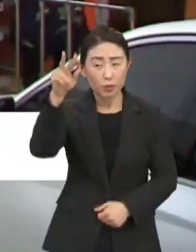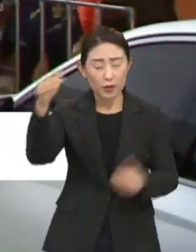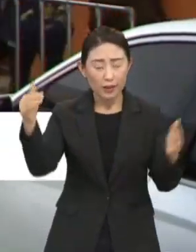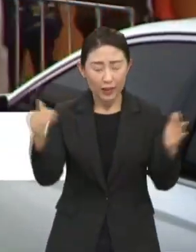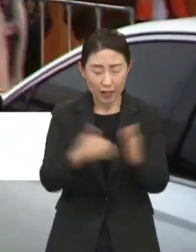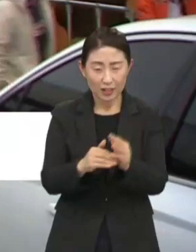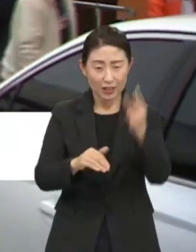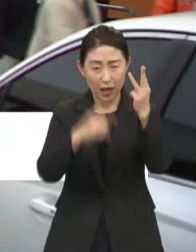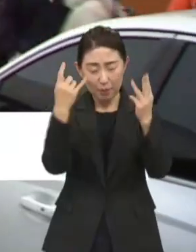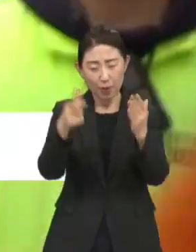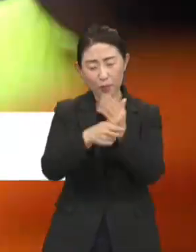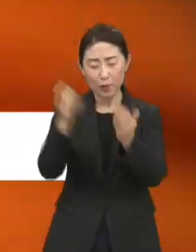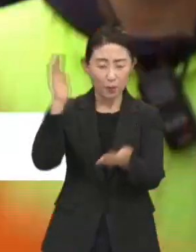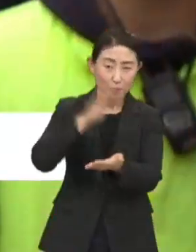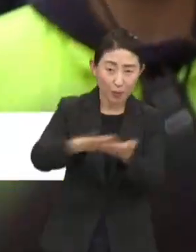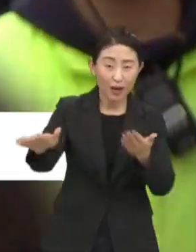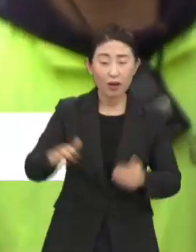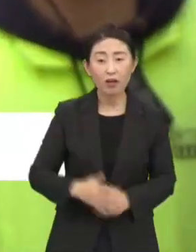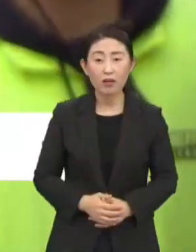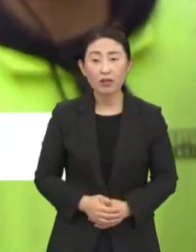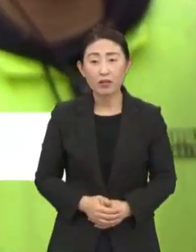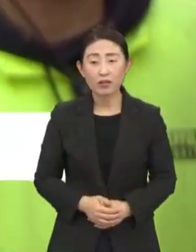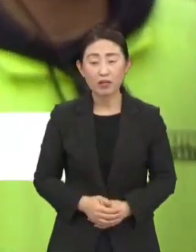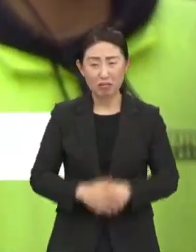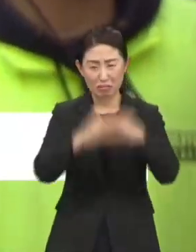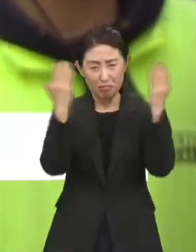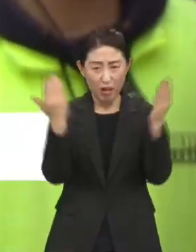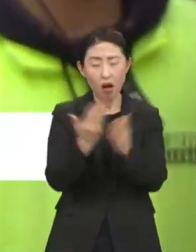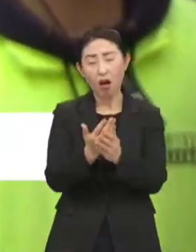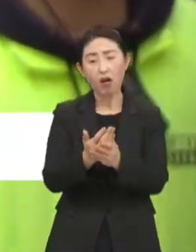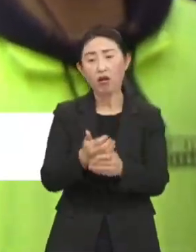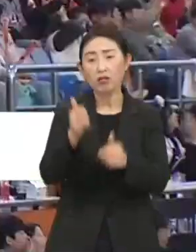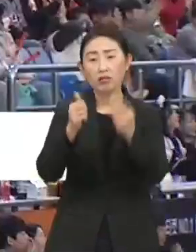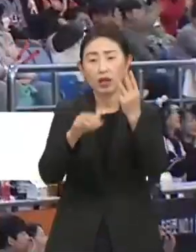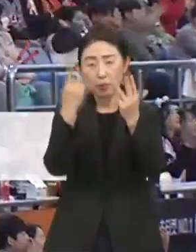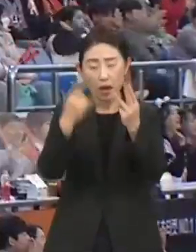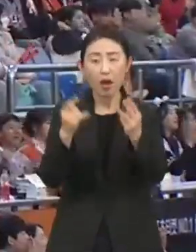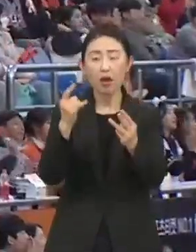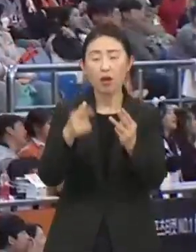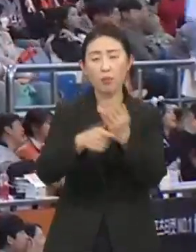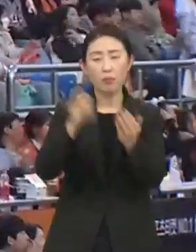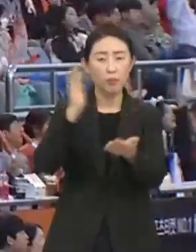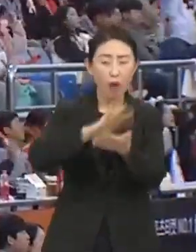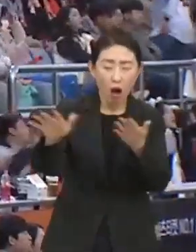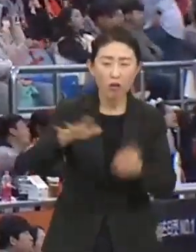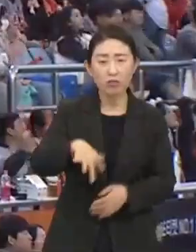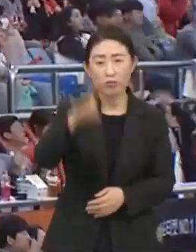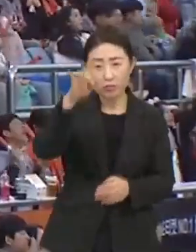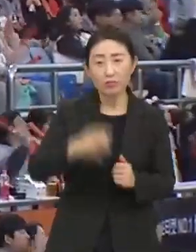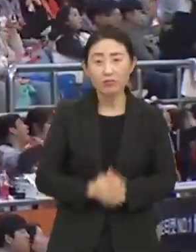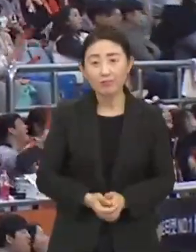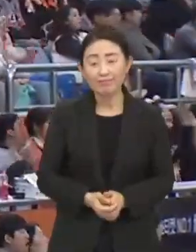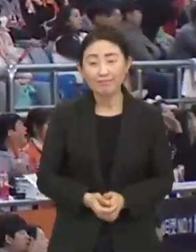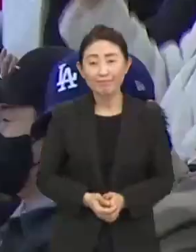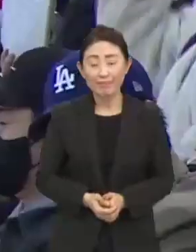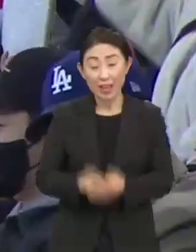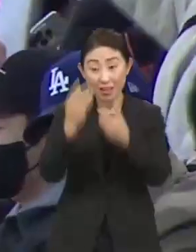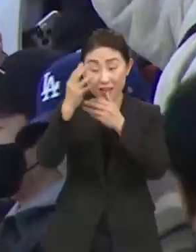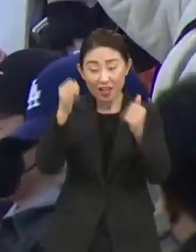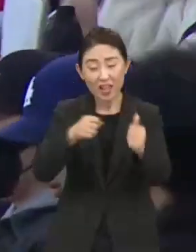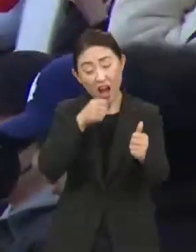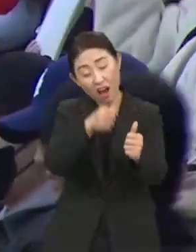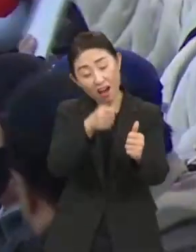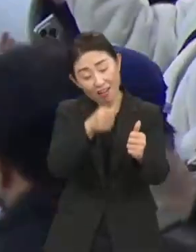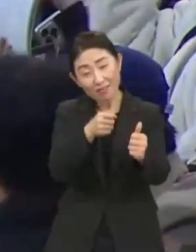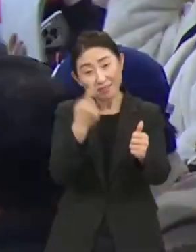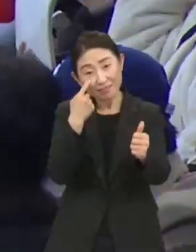모두 매진됐는데 개막 시리즈 정경기 매진은 한화 구단 역사상 처음 있는 일입니다. 현장에서 만난 팬들의 목소리